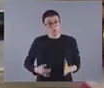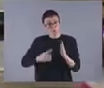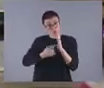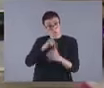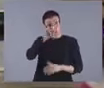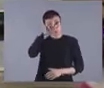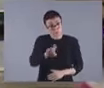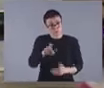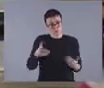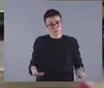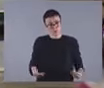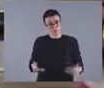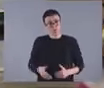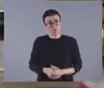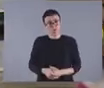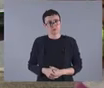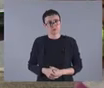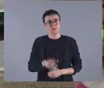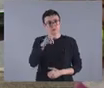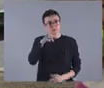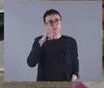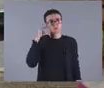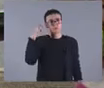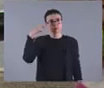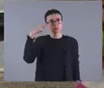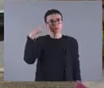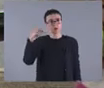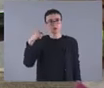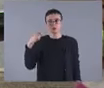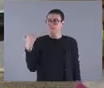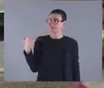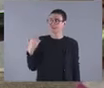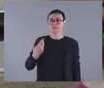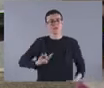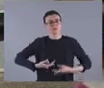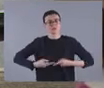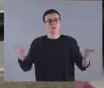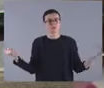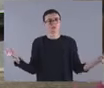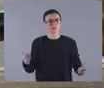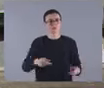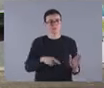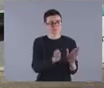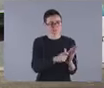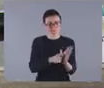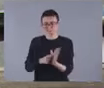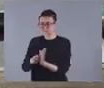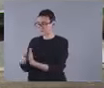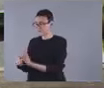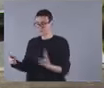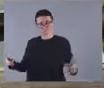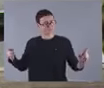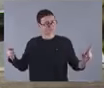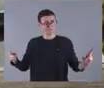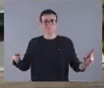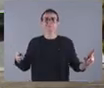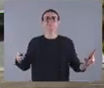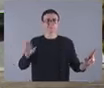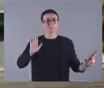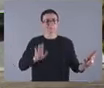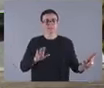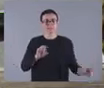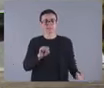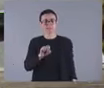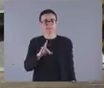volonté de mettre en œuvre le SIT dans les délais décidés en 2019 pouvez-vous nous donner des précisions quant au calendrier de cette mise en